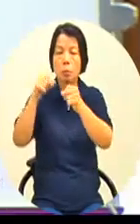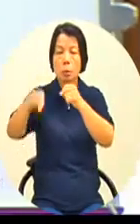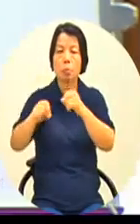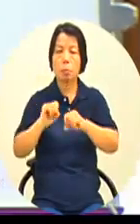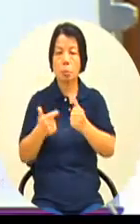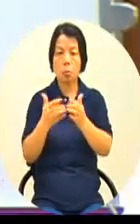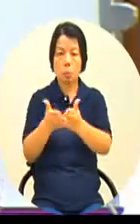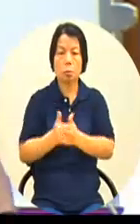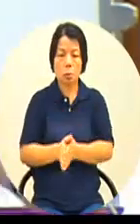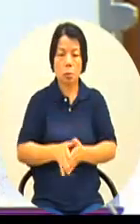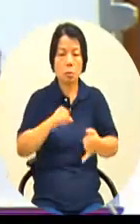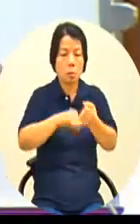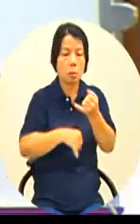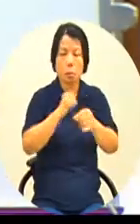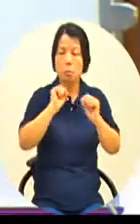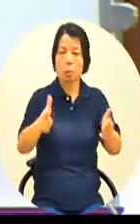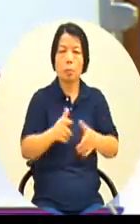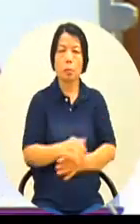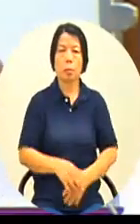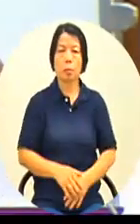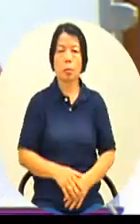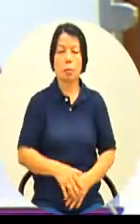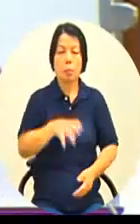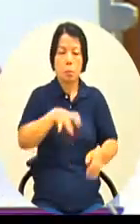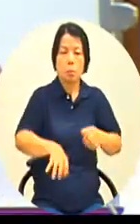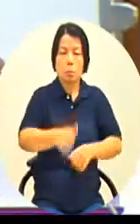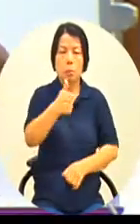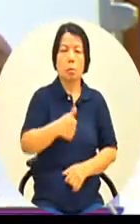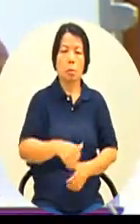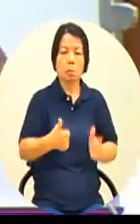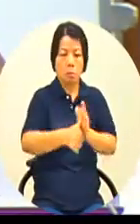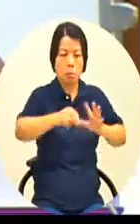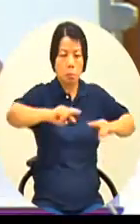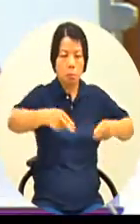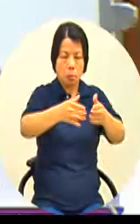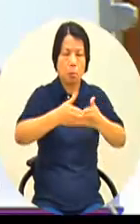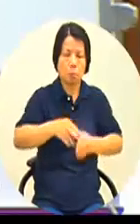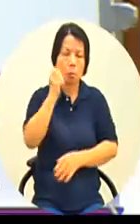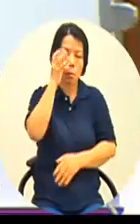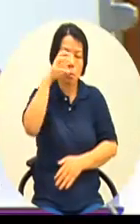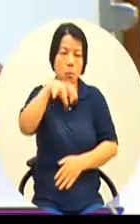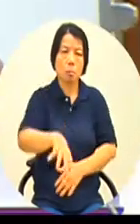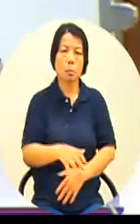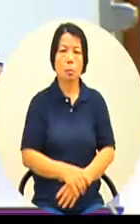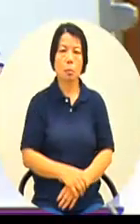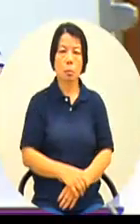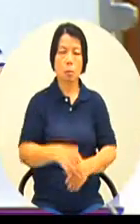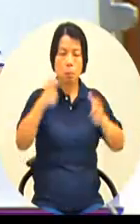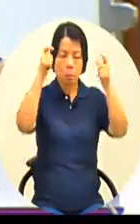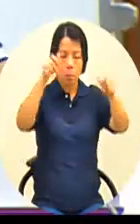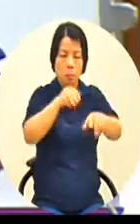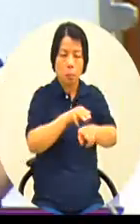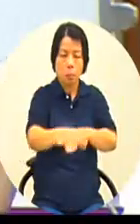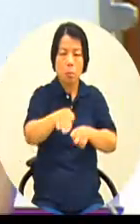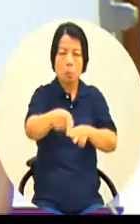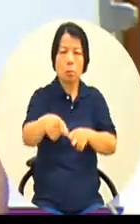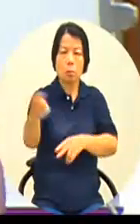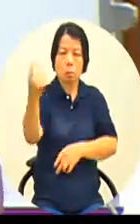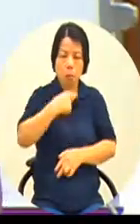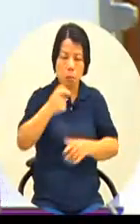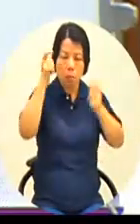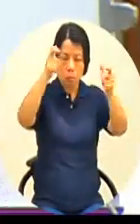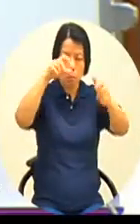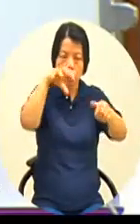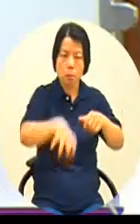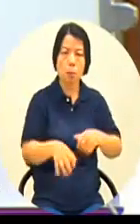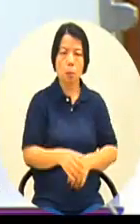丁？我所以这个局长，你要跟观光局啊、高铁跟规划讲，来高雄就是高雄站